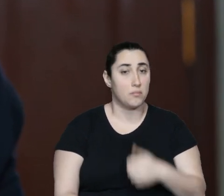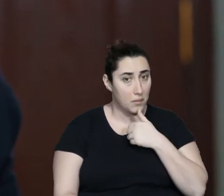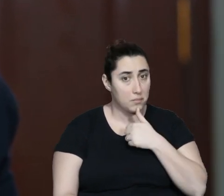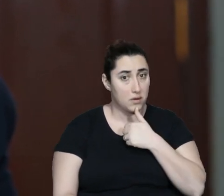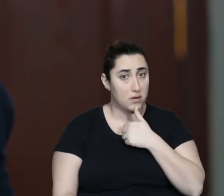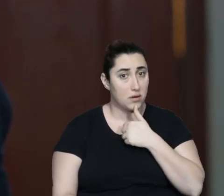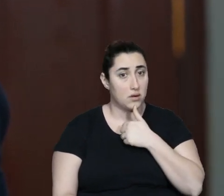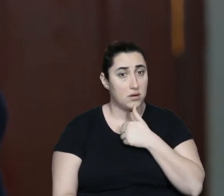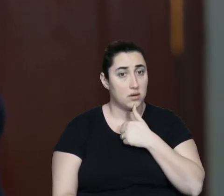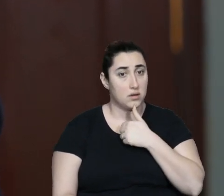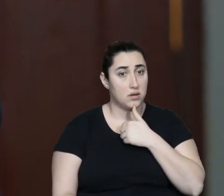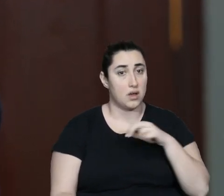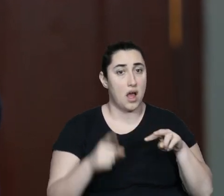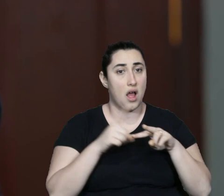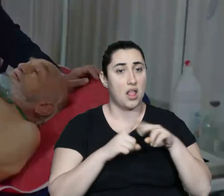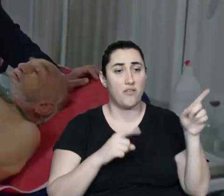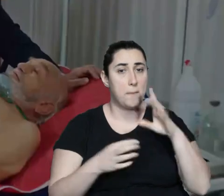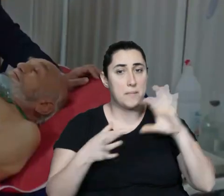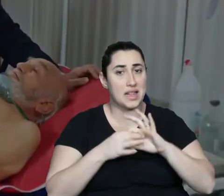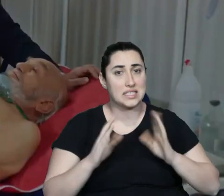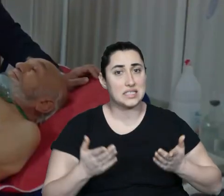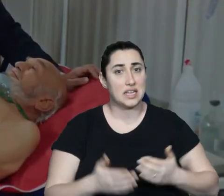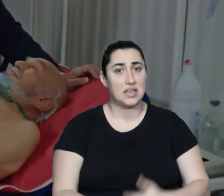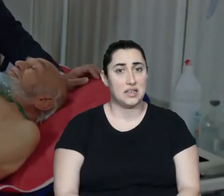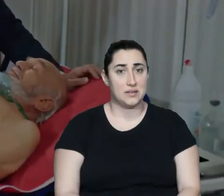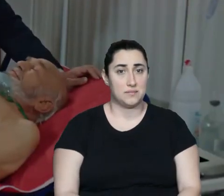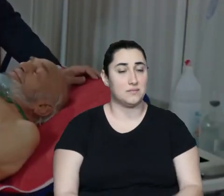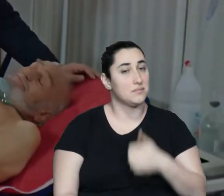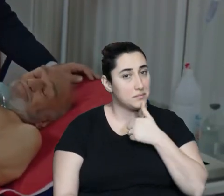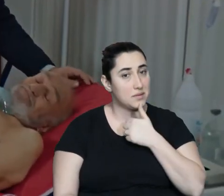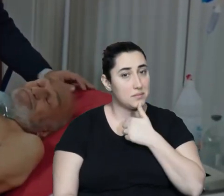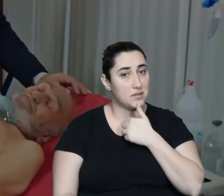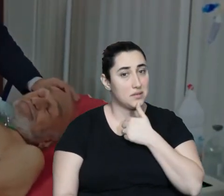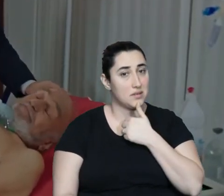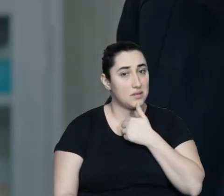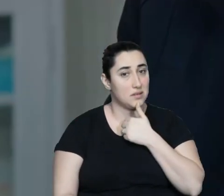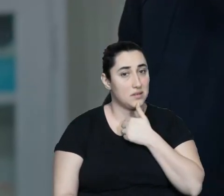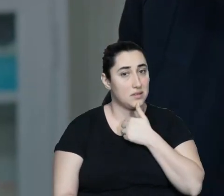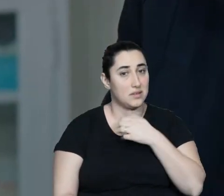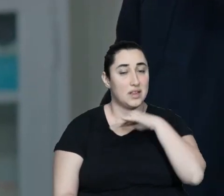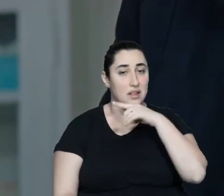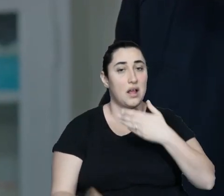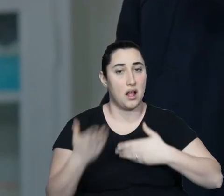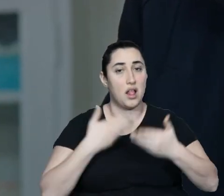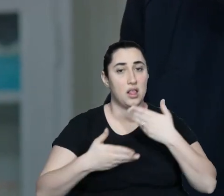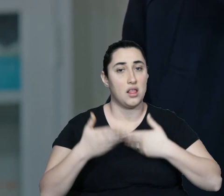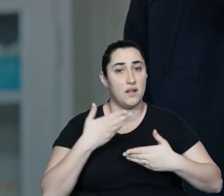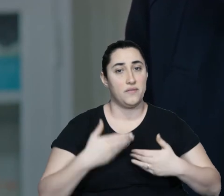Baba, Alev'in ne alakası var şimdi? Baba, dedem anlattı